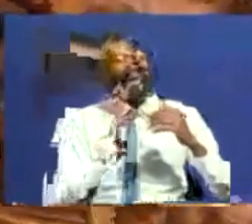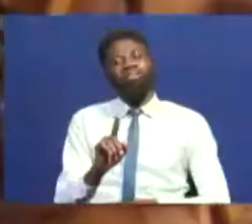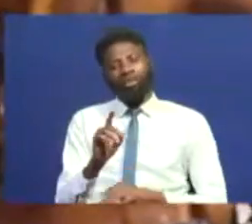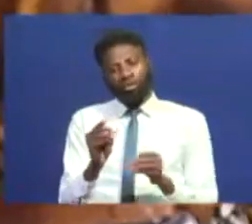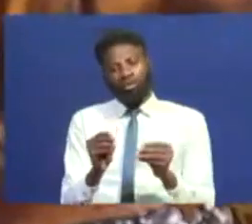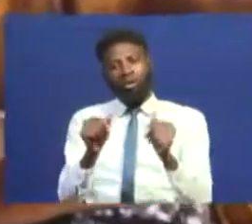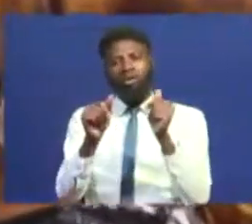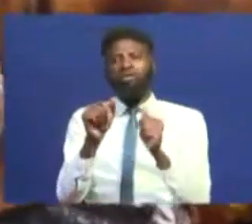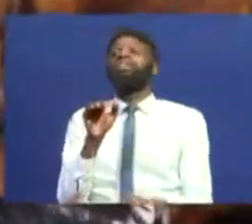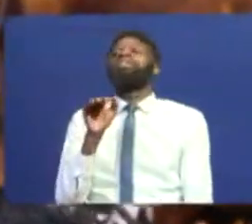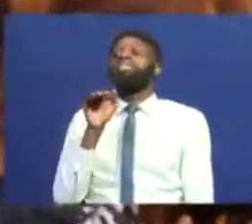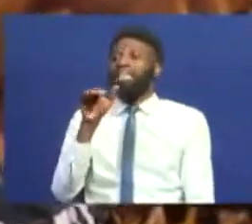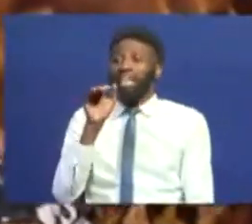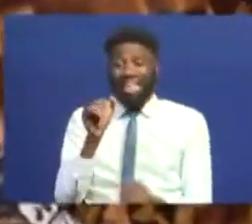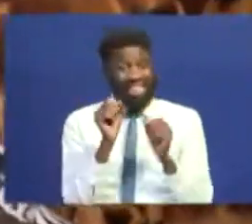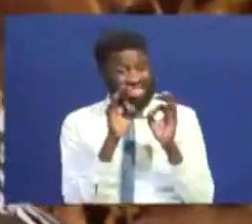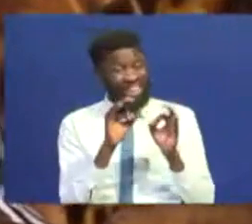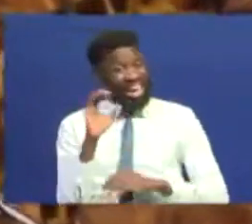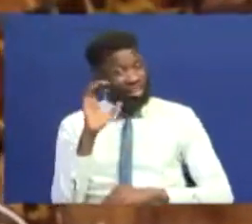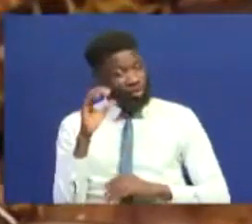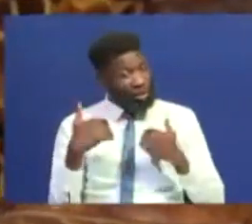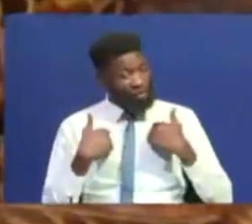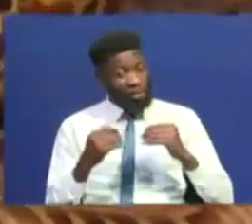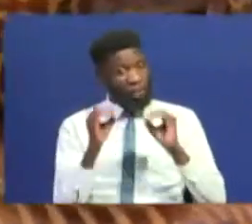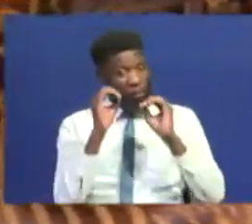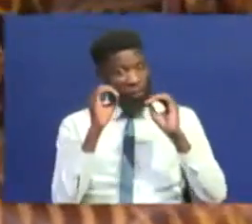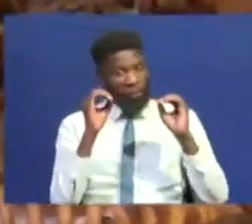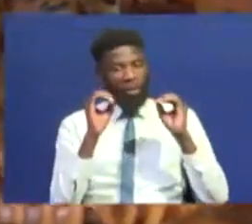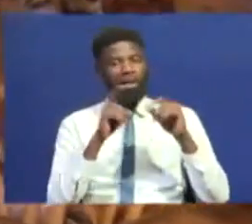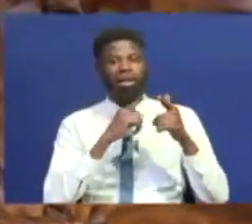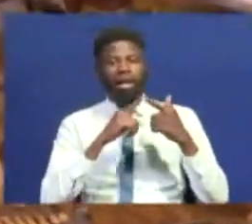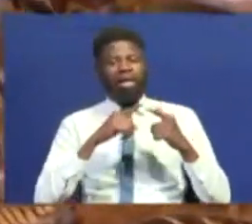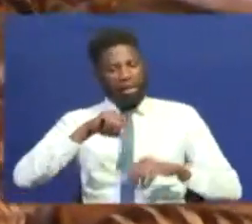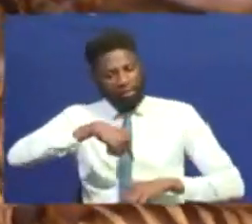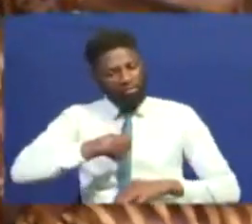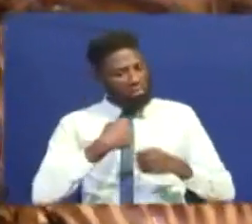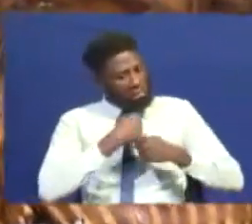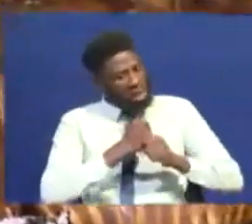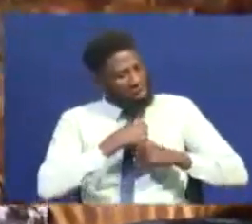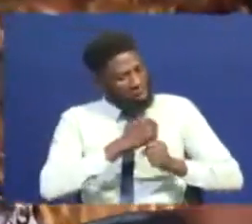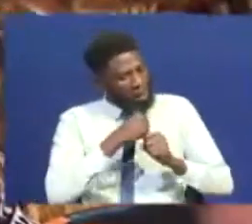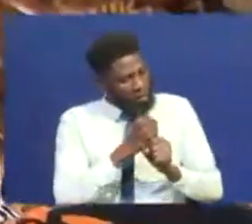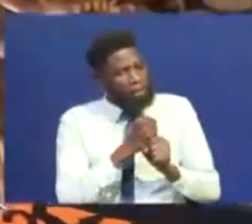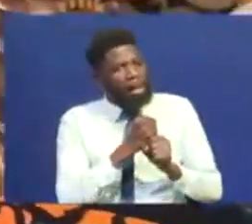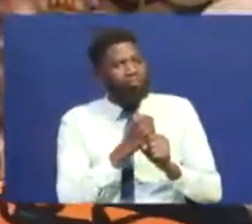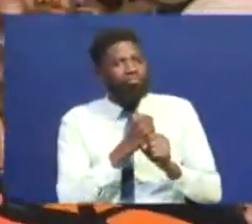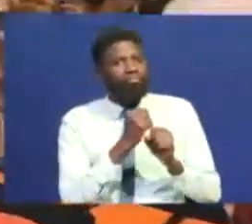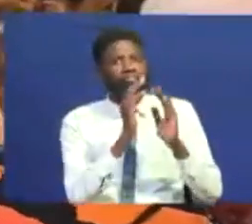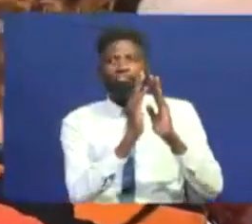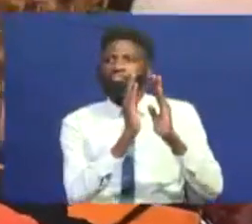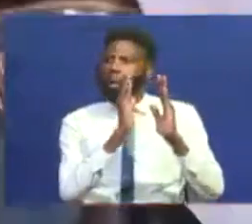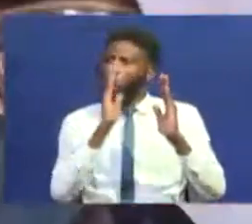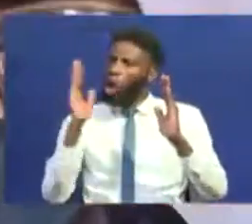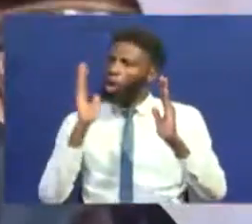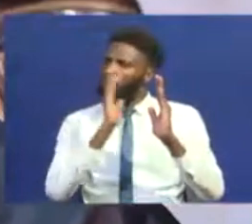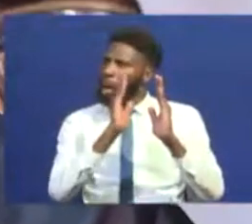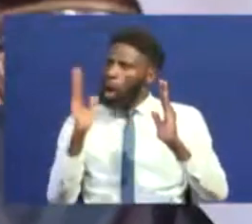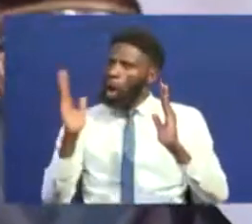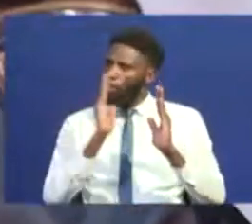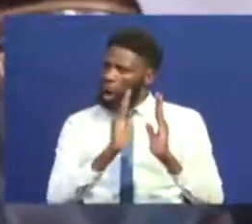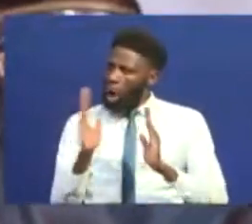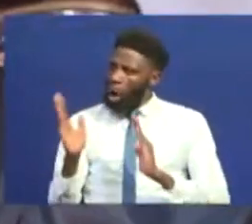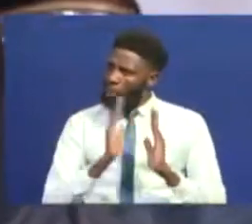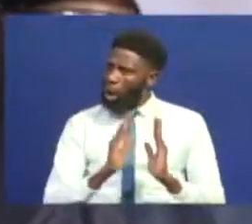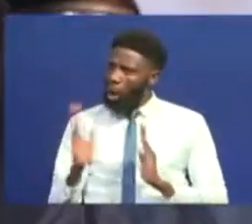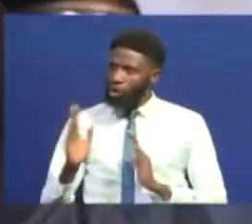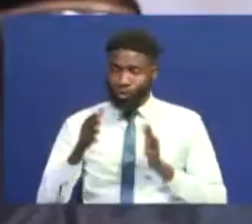then kama una customer una prepare for your stock. For your stock you prepare, you can say now today